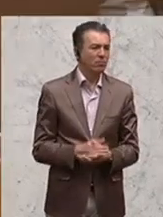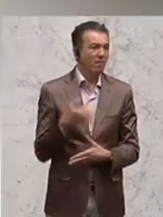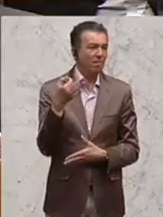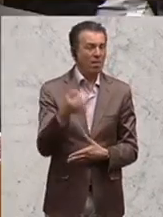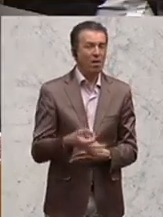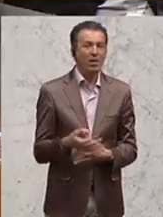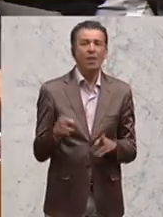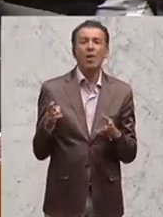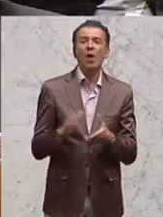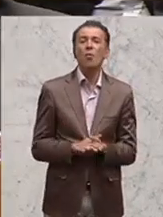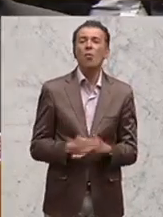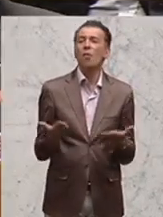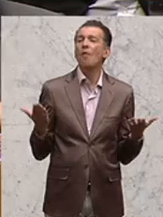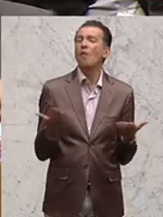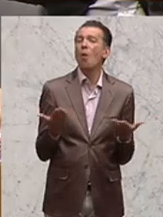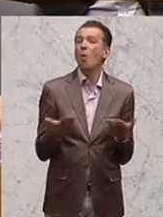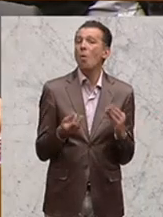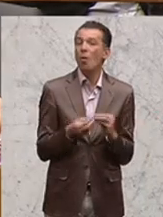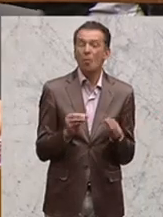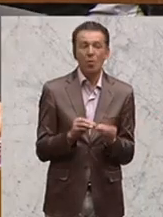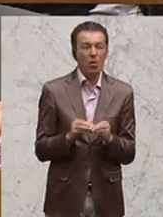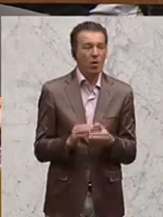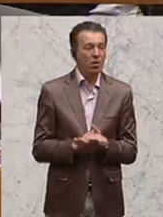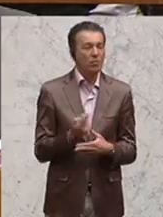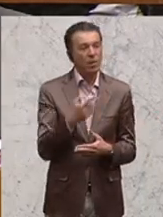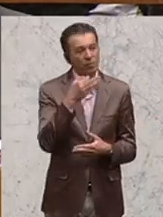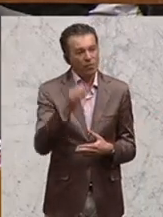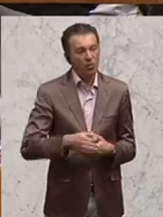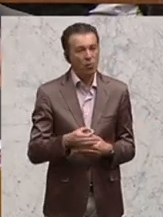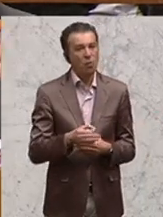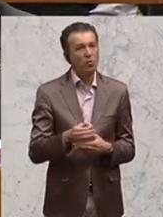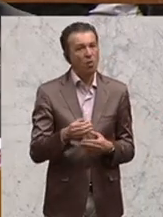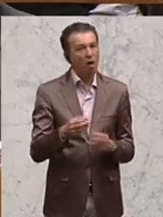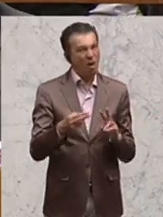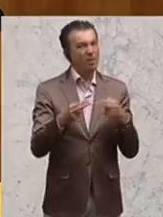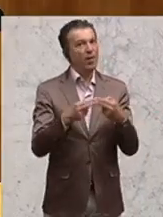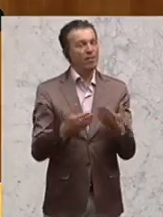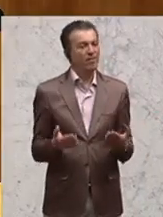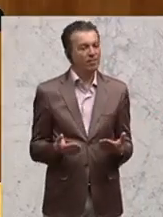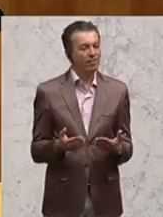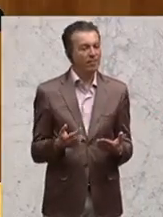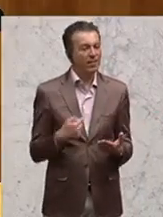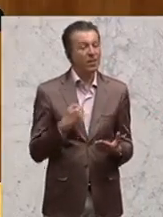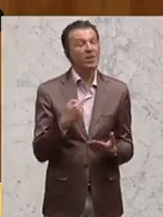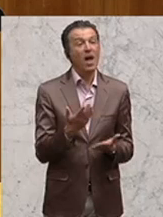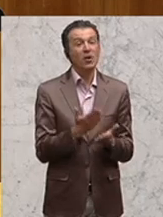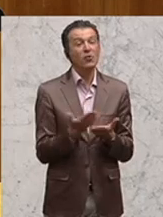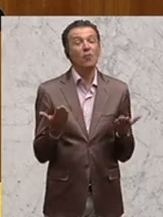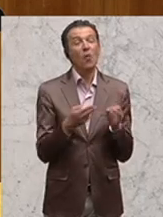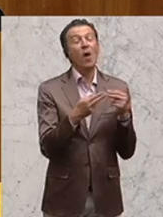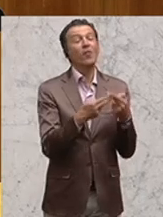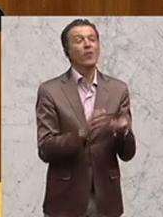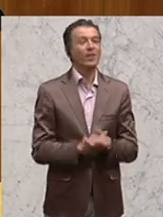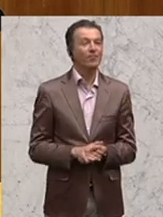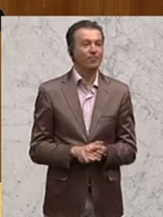Frage ist ja, warum? Wo ist das große Problem? Sie haben ja da versucht, Antworten zu geben. Ich sage Ihnen schon, wo die